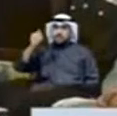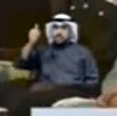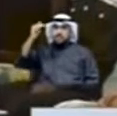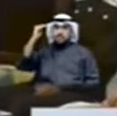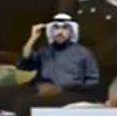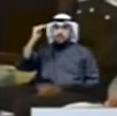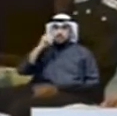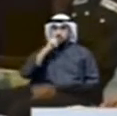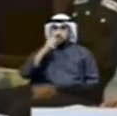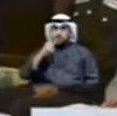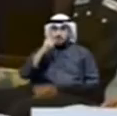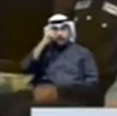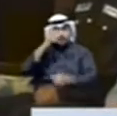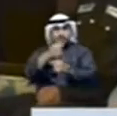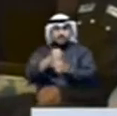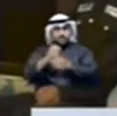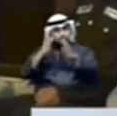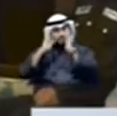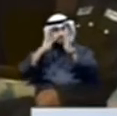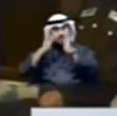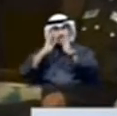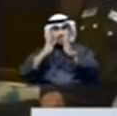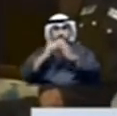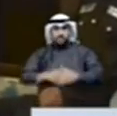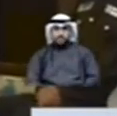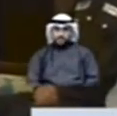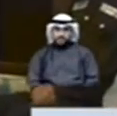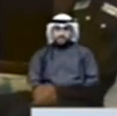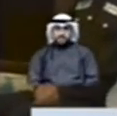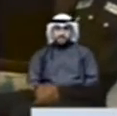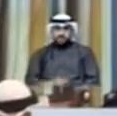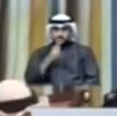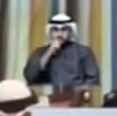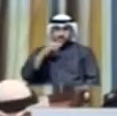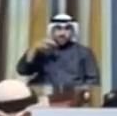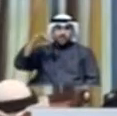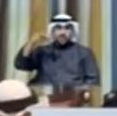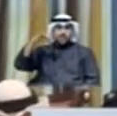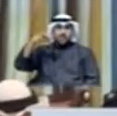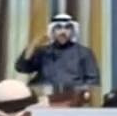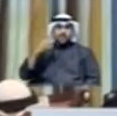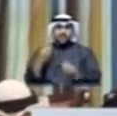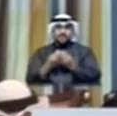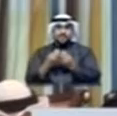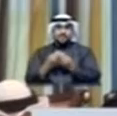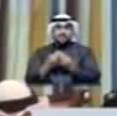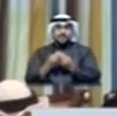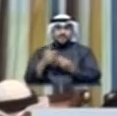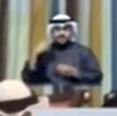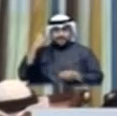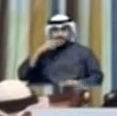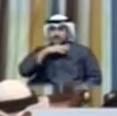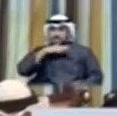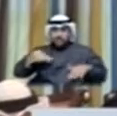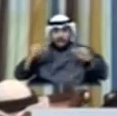يعطيك العافية. أنت مثل ما قلت كلمتي في فيلك، أنت يمكن بالورق طالع التقاعد لكن قلبك وروحك وكذا